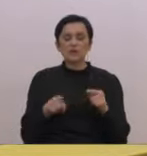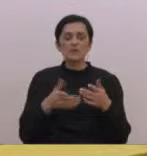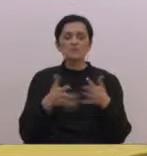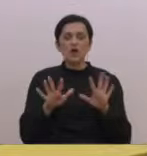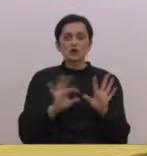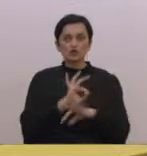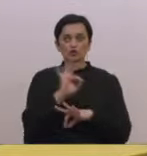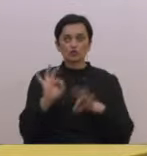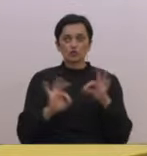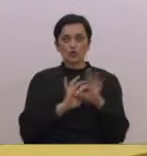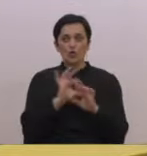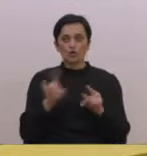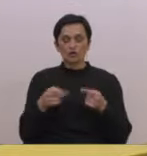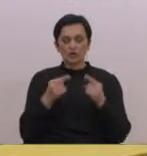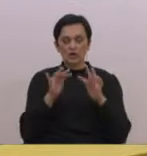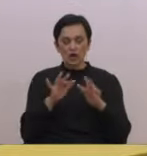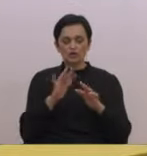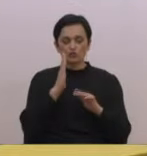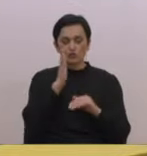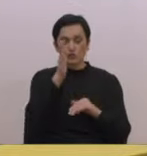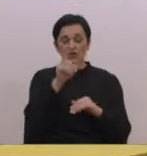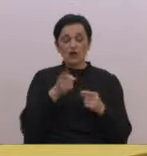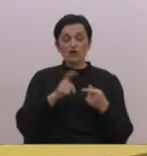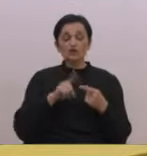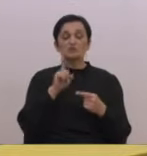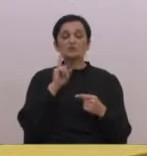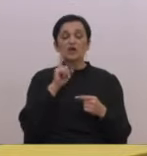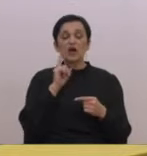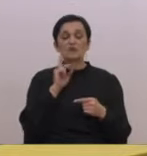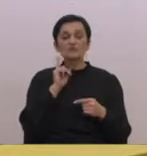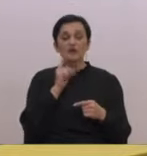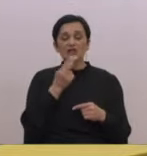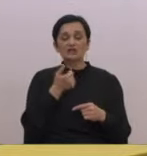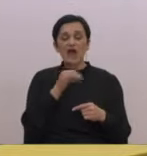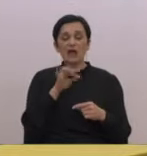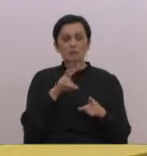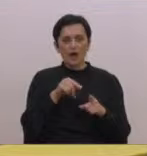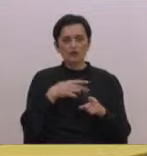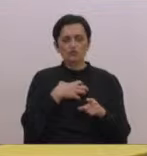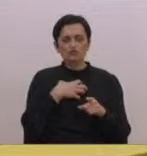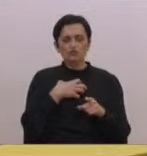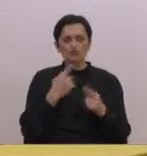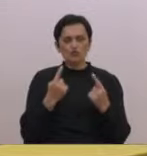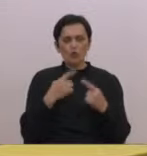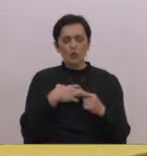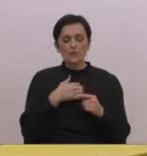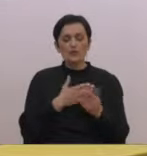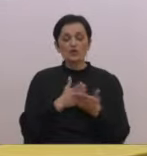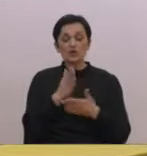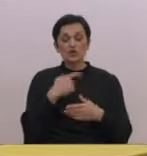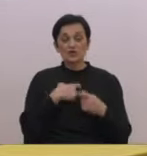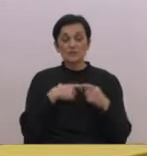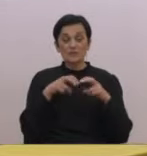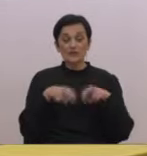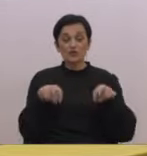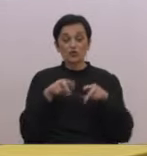პროექტი განახორციელოთ მომავალში, რაც შეეხება მწვანე წყალბადს, ესეც გლობალურად პრიორიტეტულია და ფიქრობთ რომ პილოტი რომელზეც